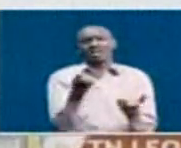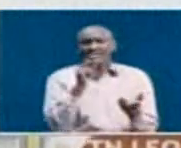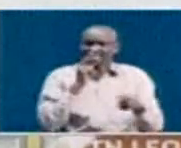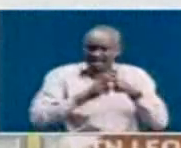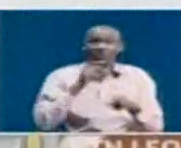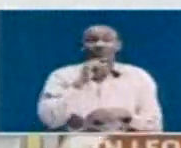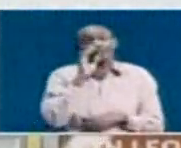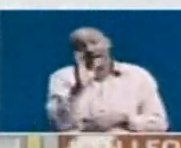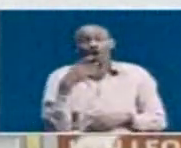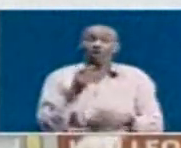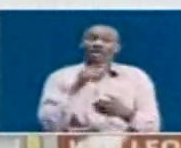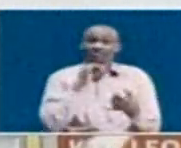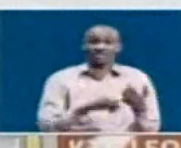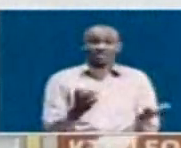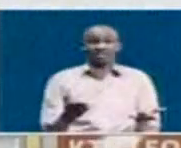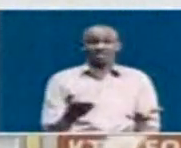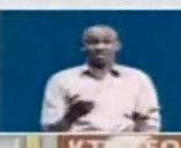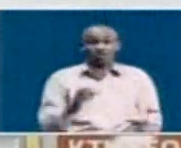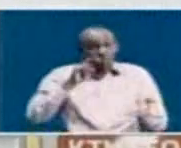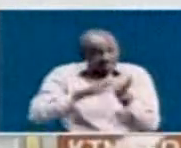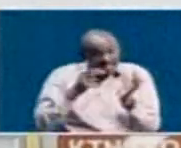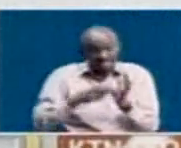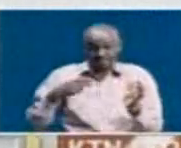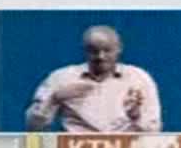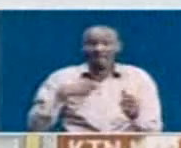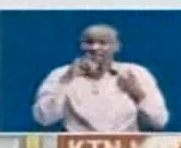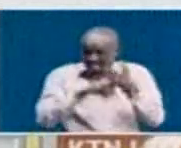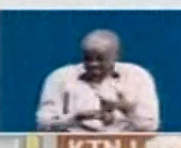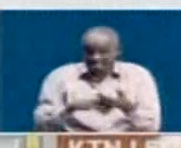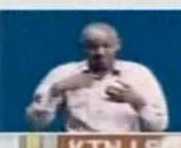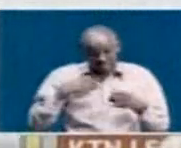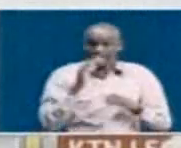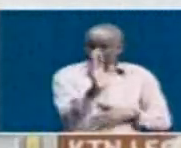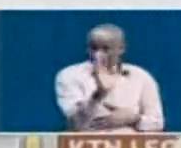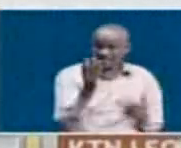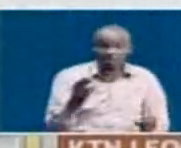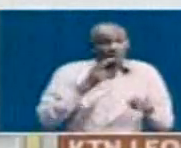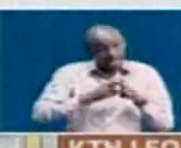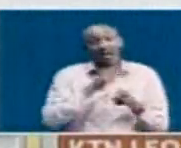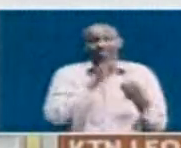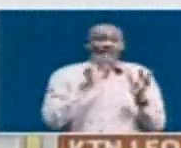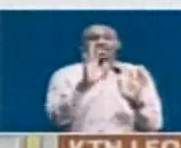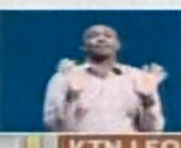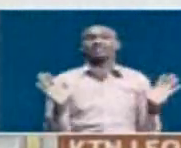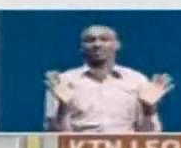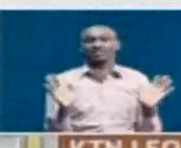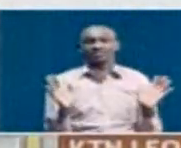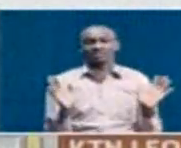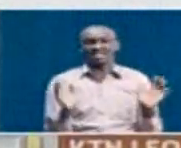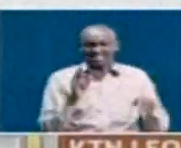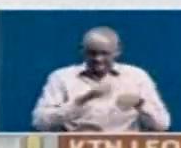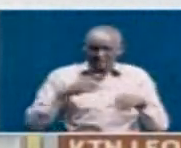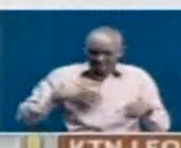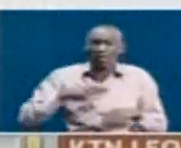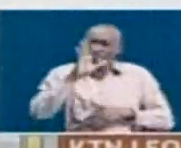babake? Hii ni maana kwamba mimi nimeondoka, nimeacha kwetu, nimekwenda sana, kwa mimi ni wa kwako sasa. Mimi nitazaa jamii kwenu, watu